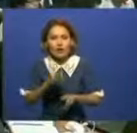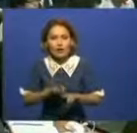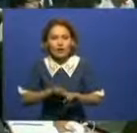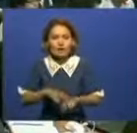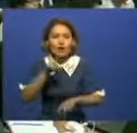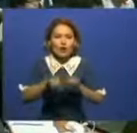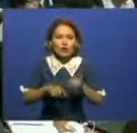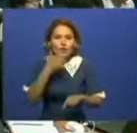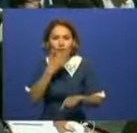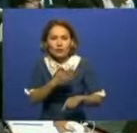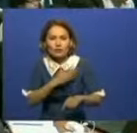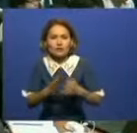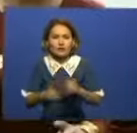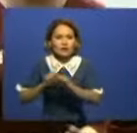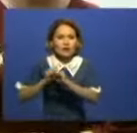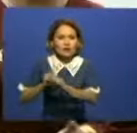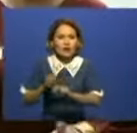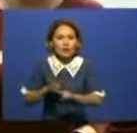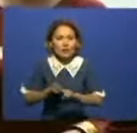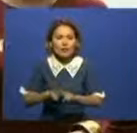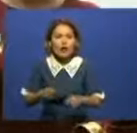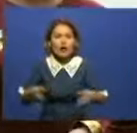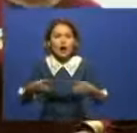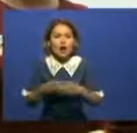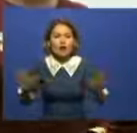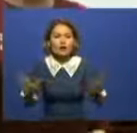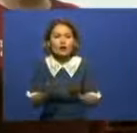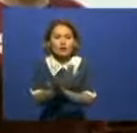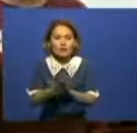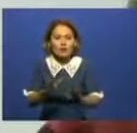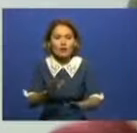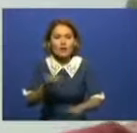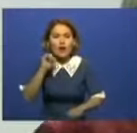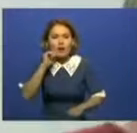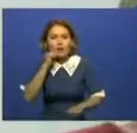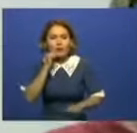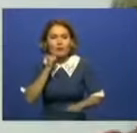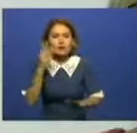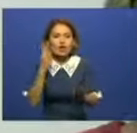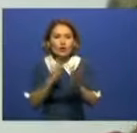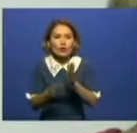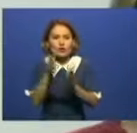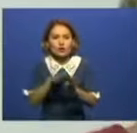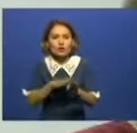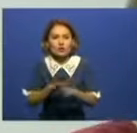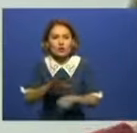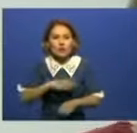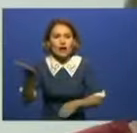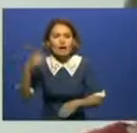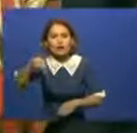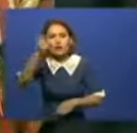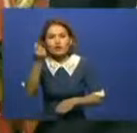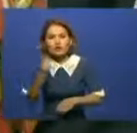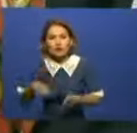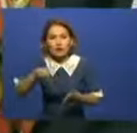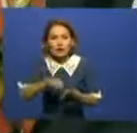десек артық айтқандық болмас. Мысалы, хор жетекшісі Анна Захарова биыл 90-ға толады. 17 жасына от кешкен кейуананың соғысталған жарақаты ауыр.